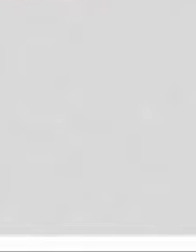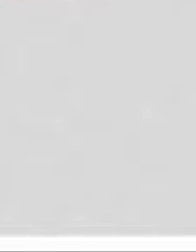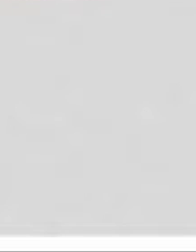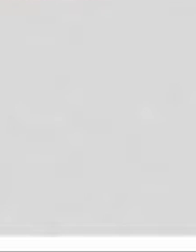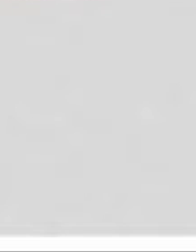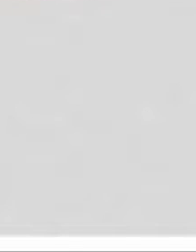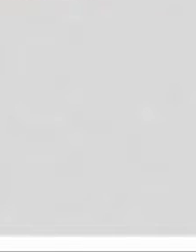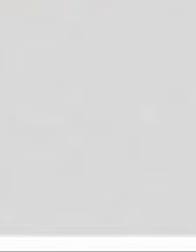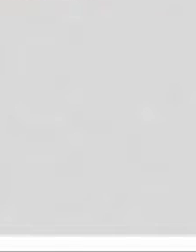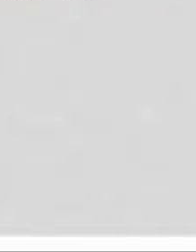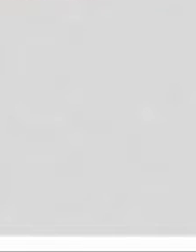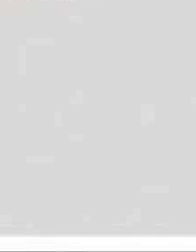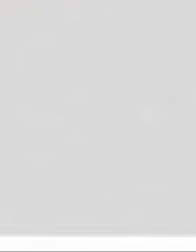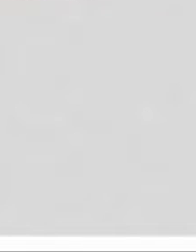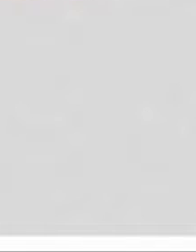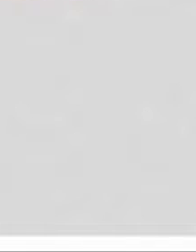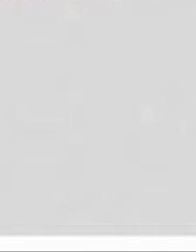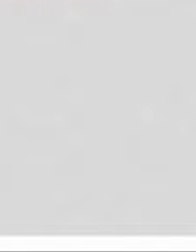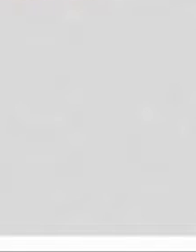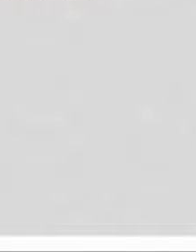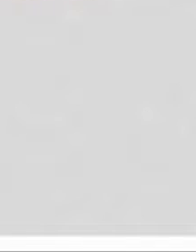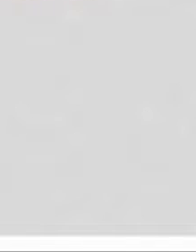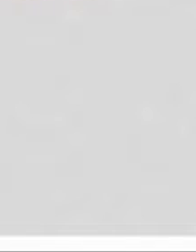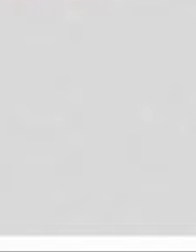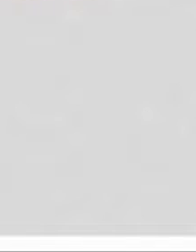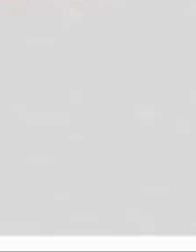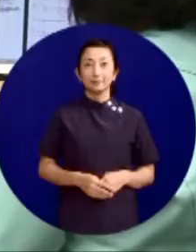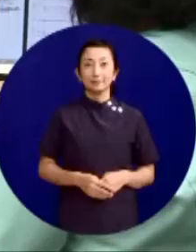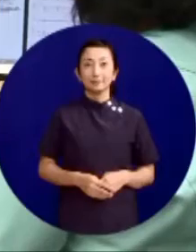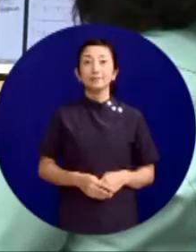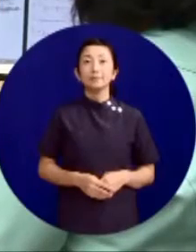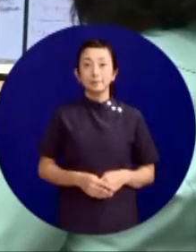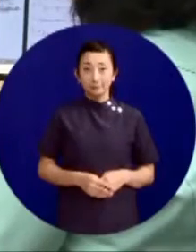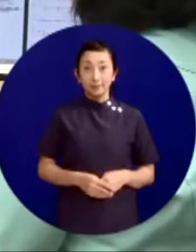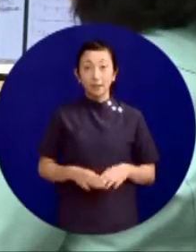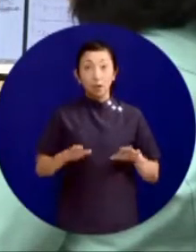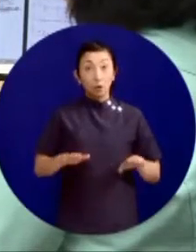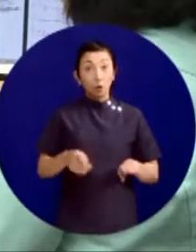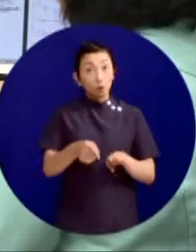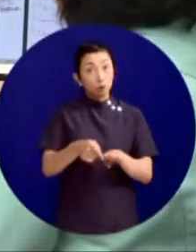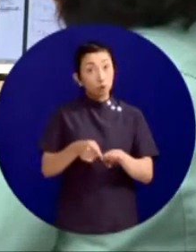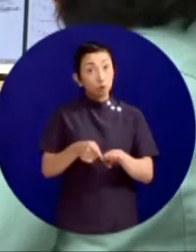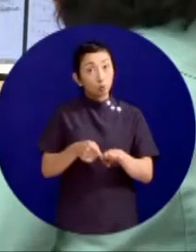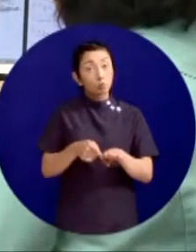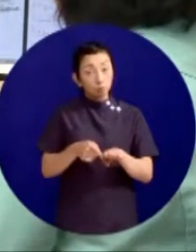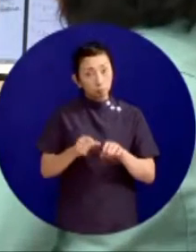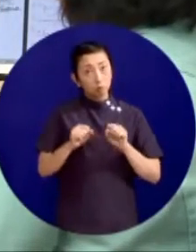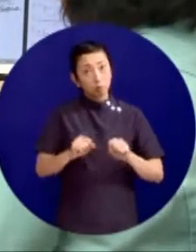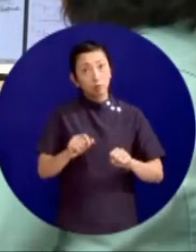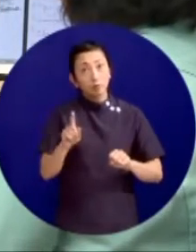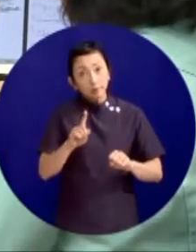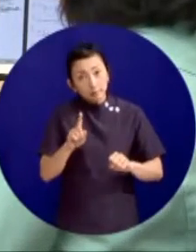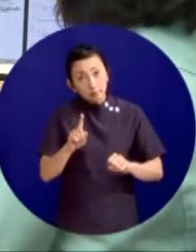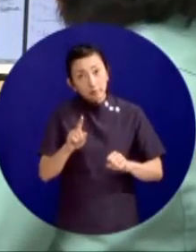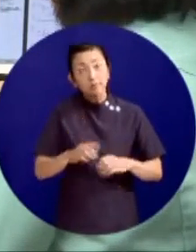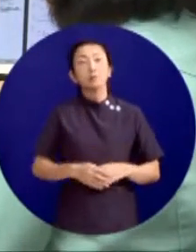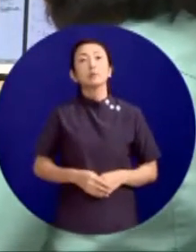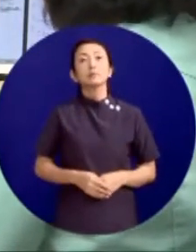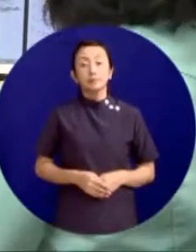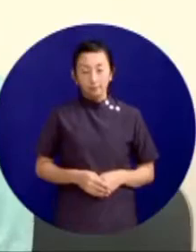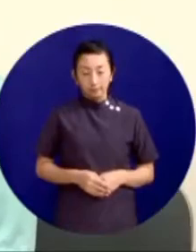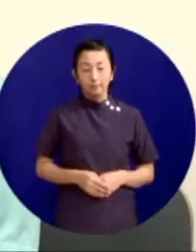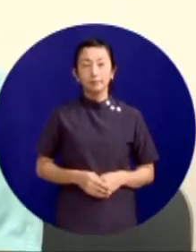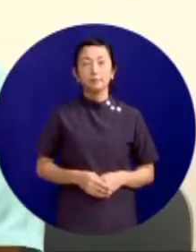染率が高くなるとの報告もあるのです。 手術の当日にはどのようなことをするんでしょうか？ は